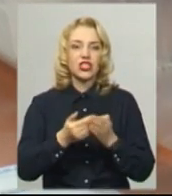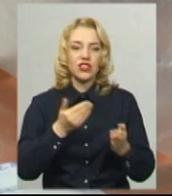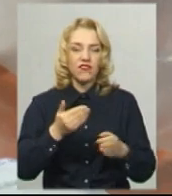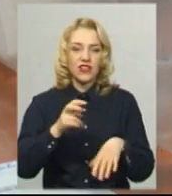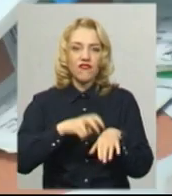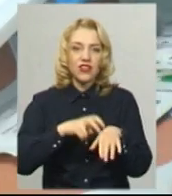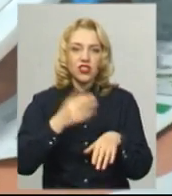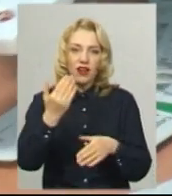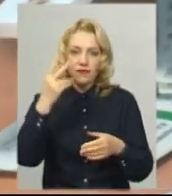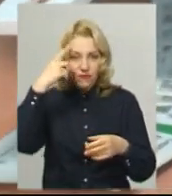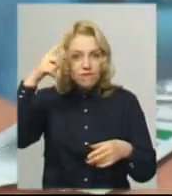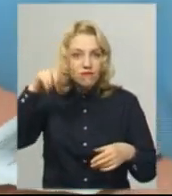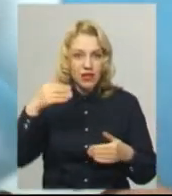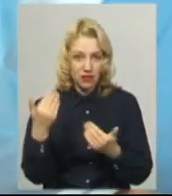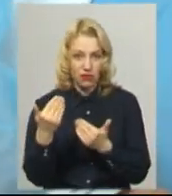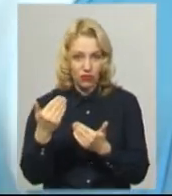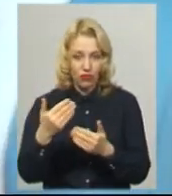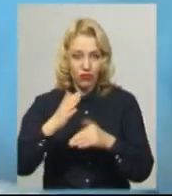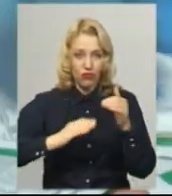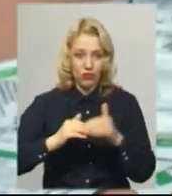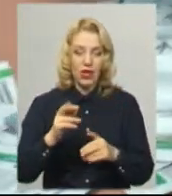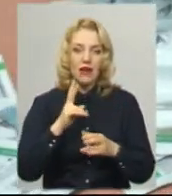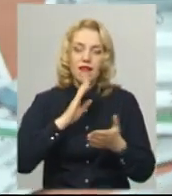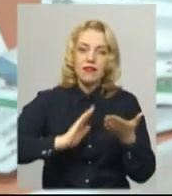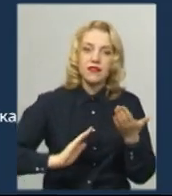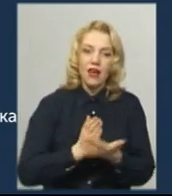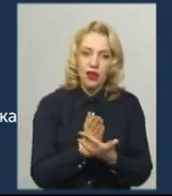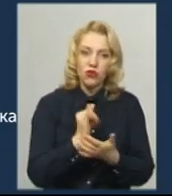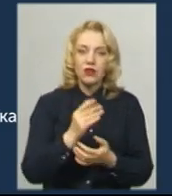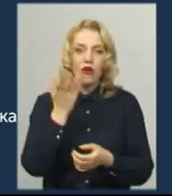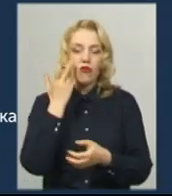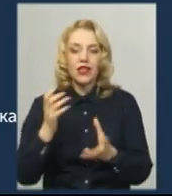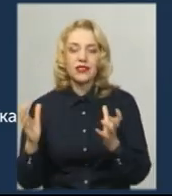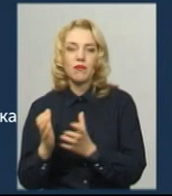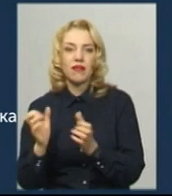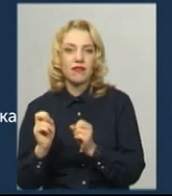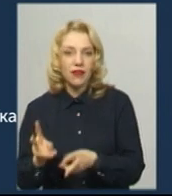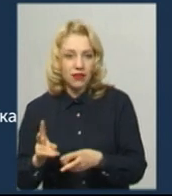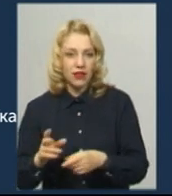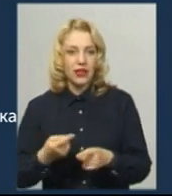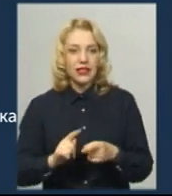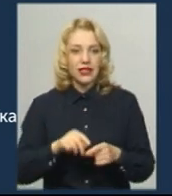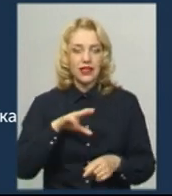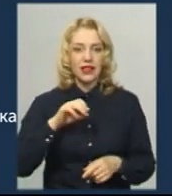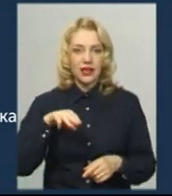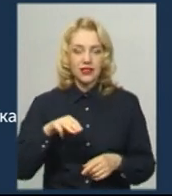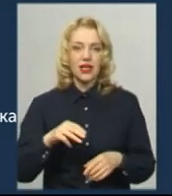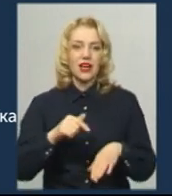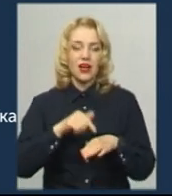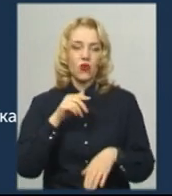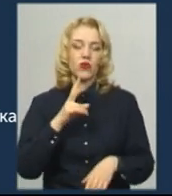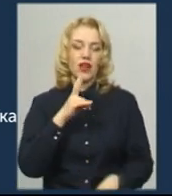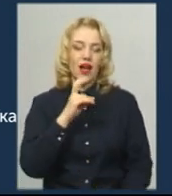якості самого тесту, як його доставляли і зберігали, та дня, коли взяли аналіз. Ці тести реагують на антитіла. Що таке